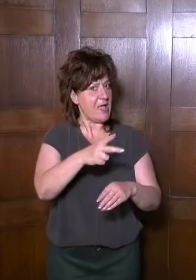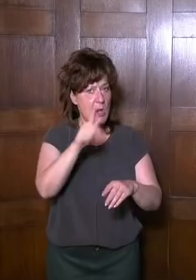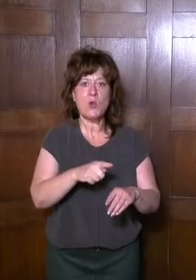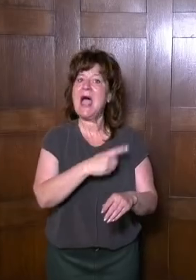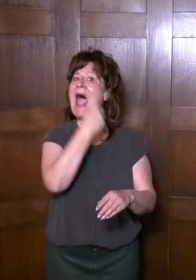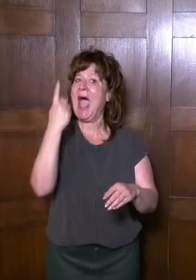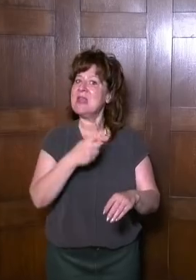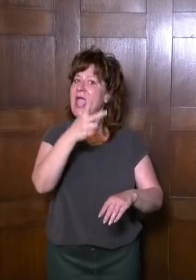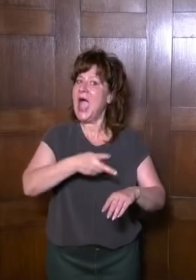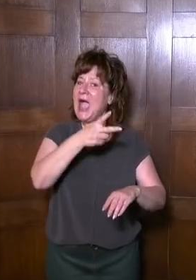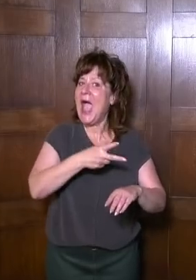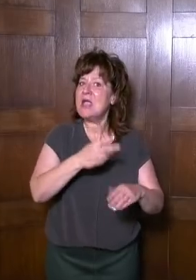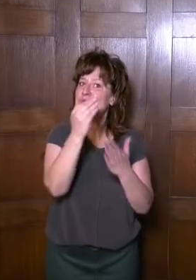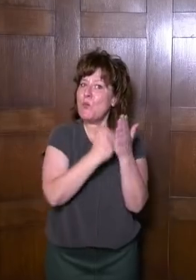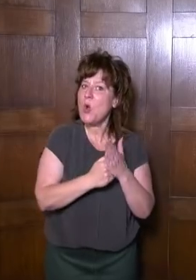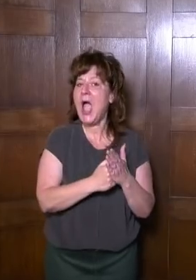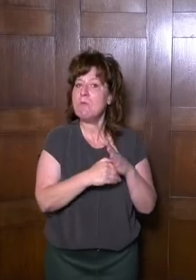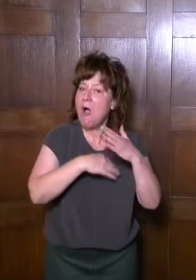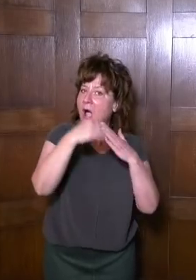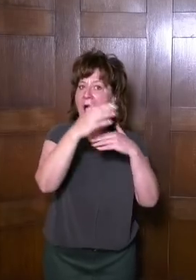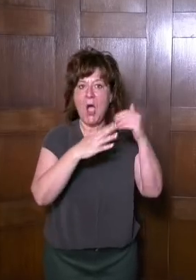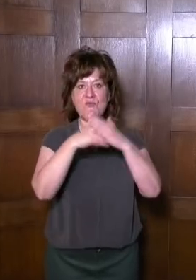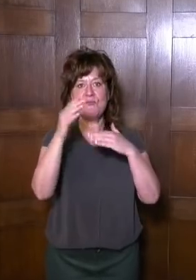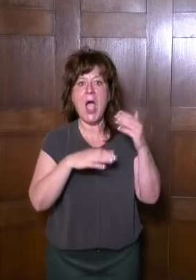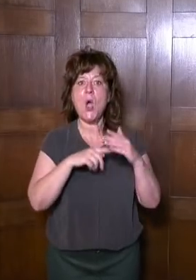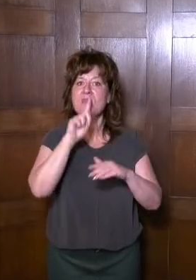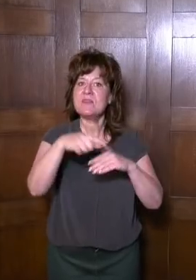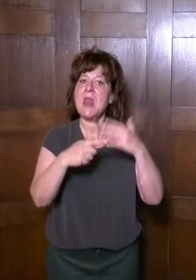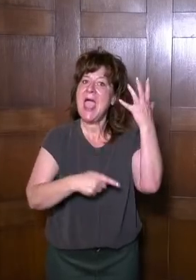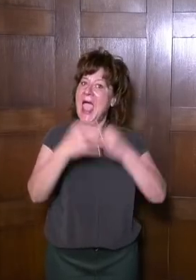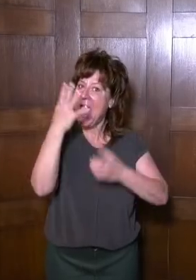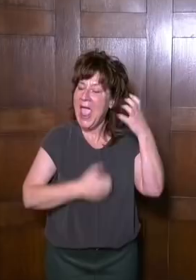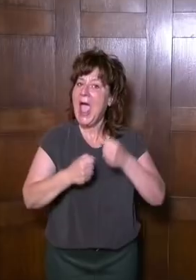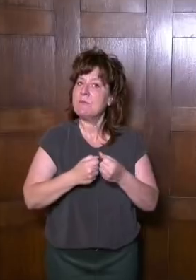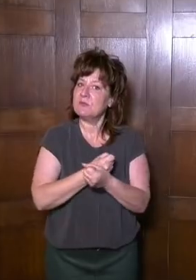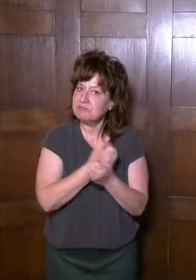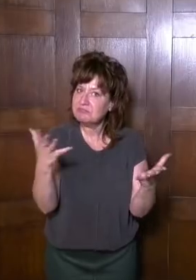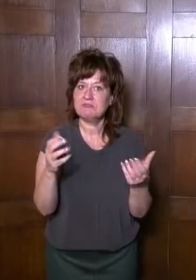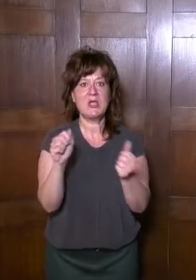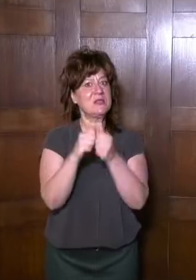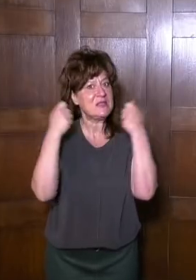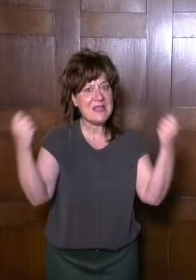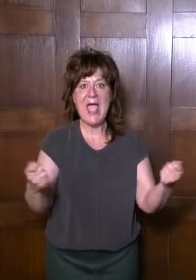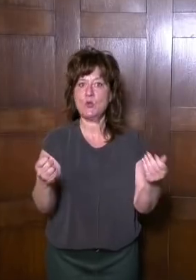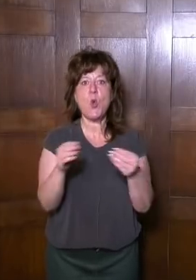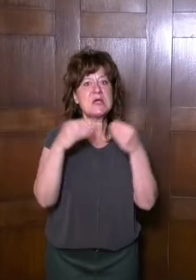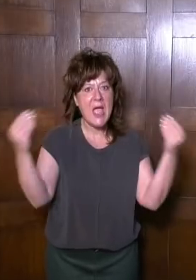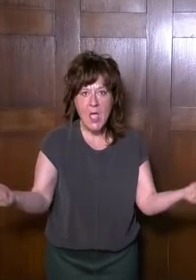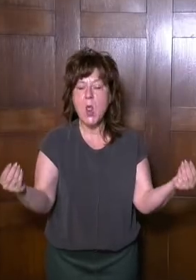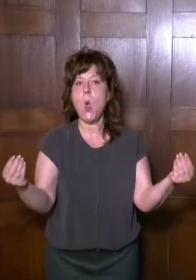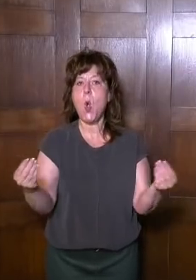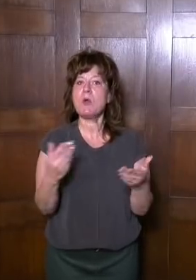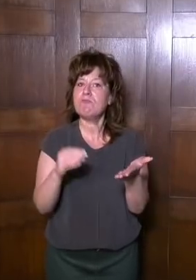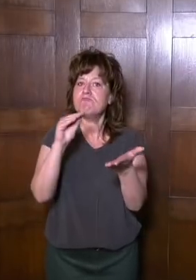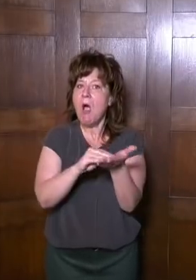Reiseprogramm auf. Man fasst das dann im Herbst in Medien, in Print, in Katalog. Man bringt das in die Zeitung, man bringt das auf